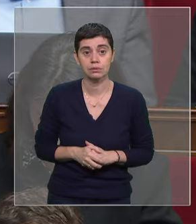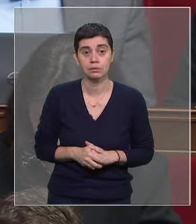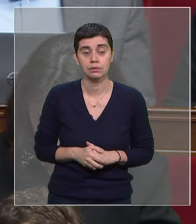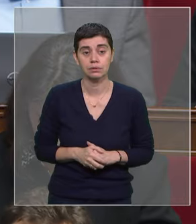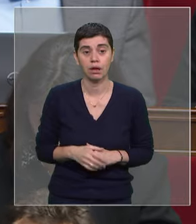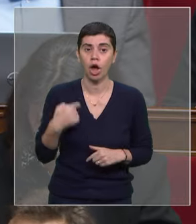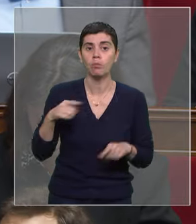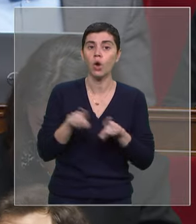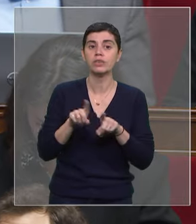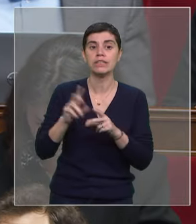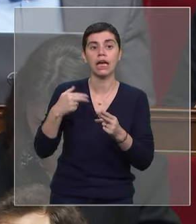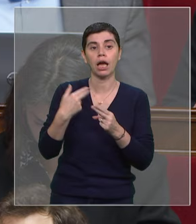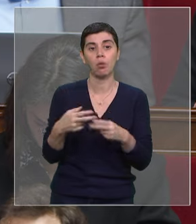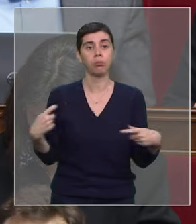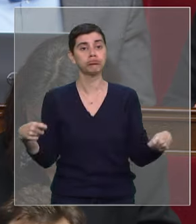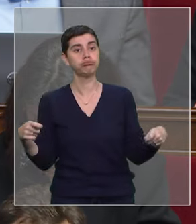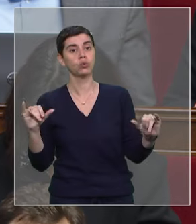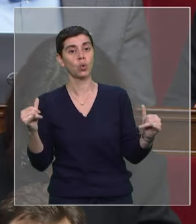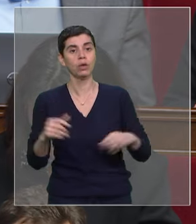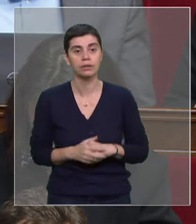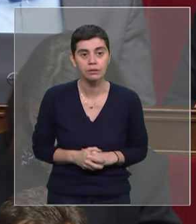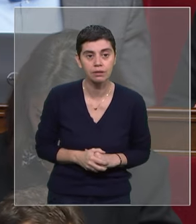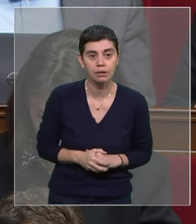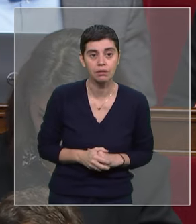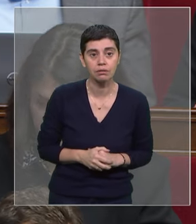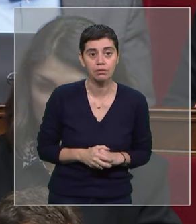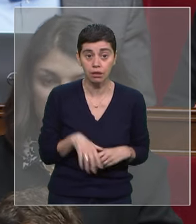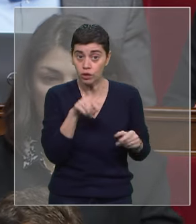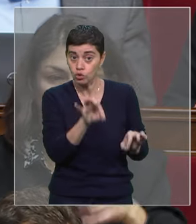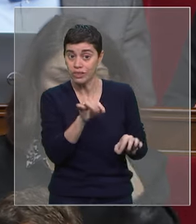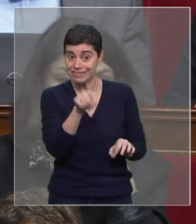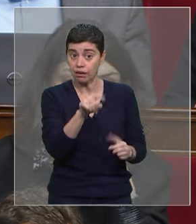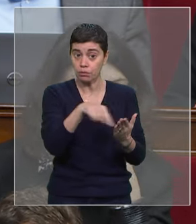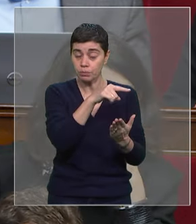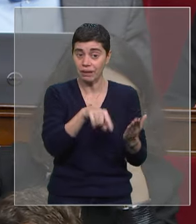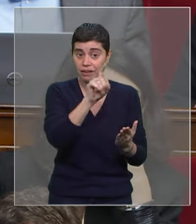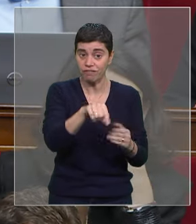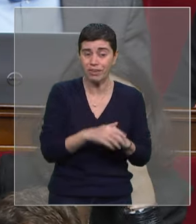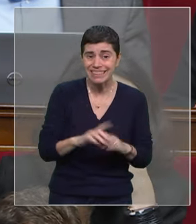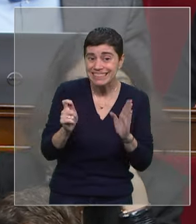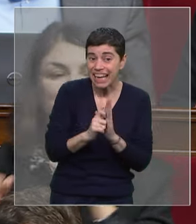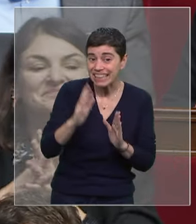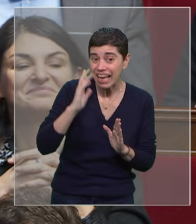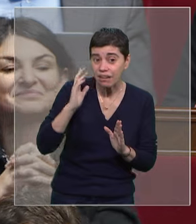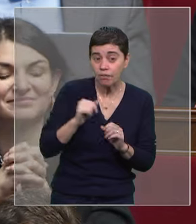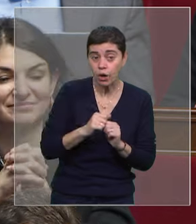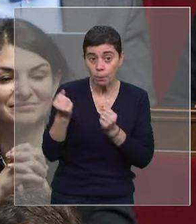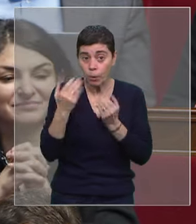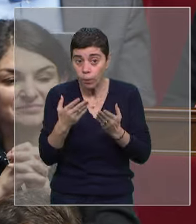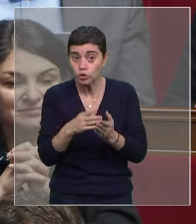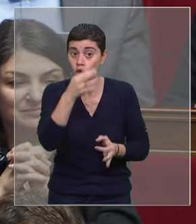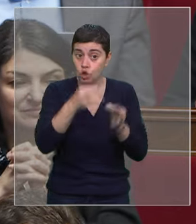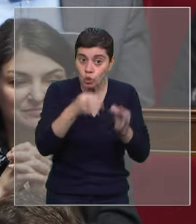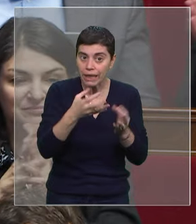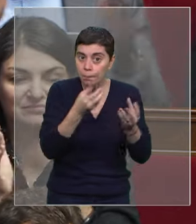Moi aussi, je vais vous répondre de manière très relaxe. Je pense qu'il faut supprimer la Cour de justice de la République. Comme vous le proposiez, avec un jury populaire, vous devrez en